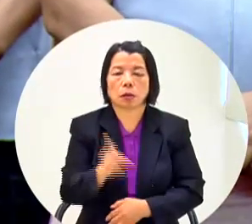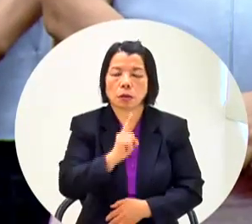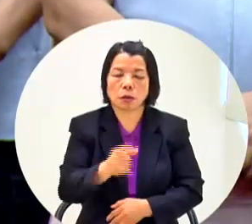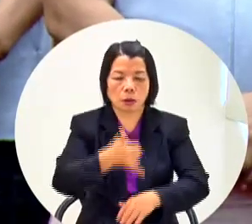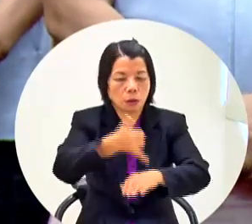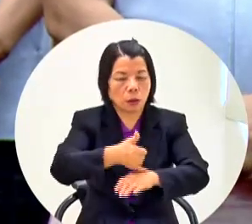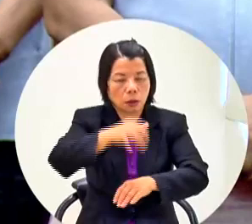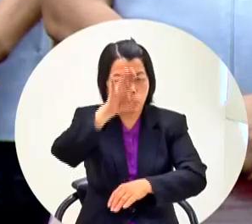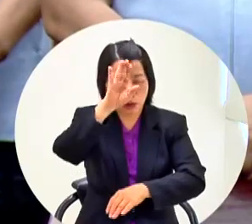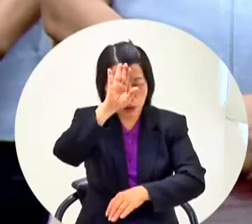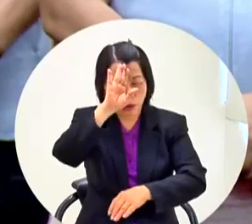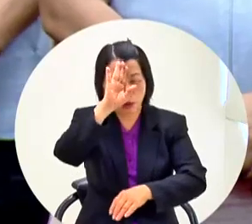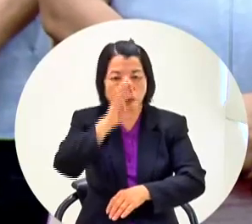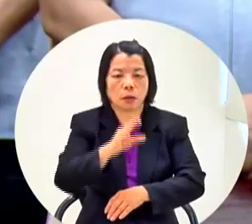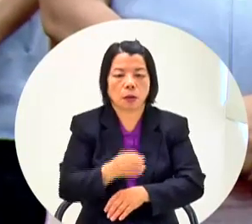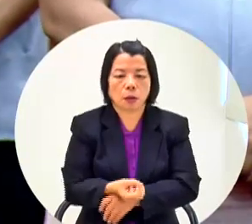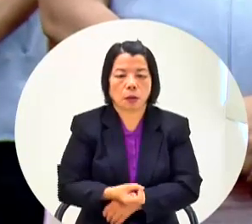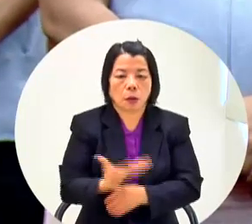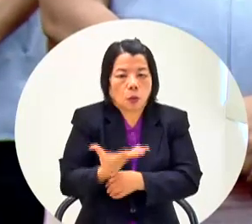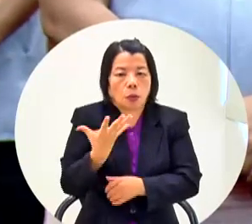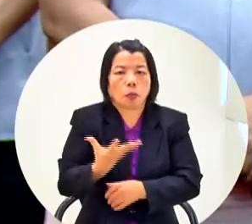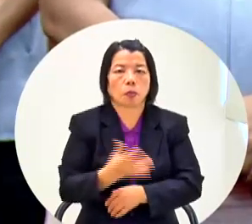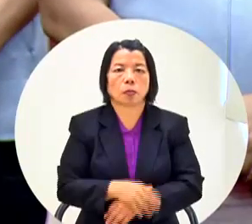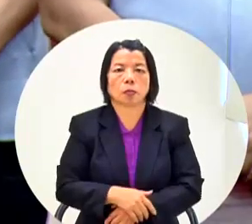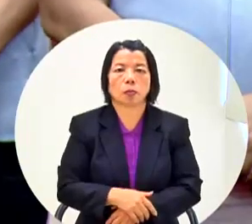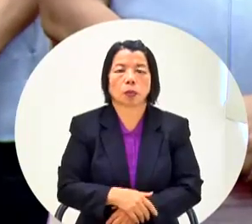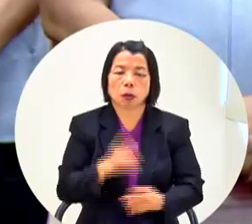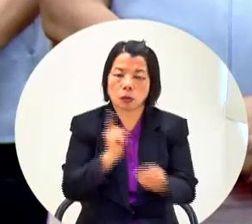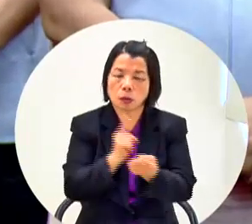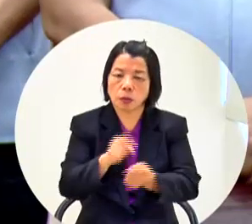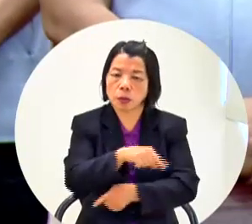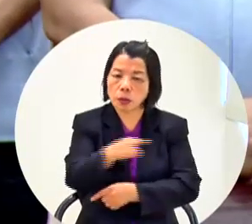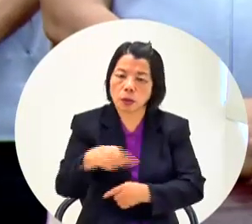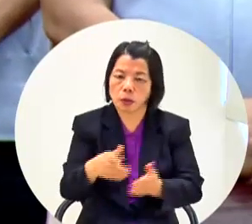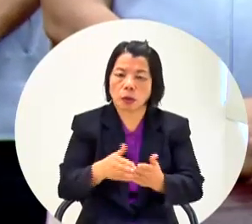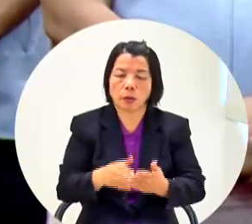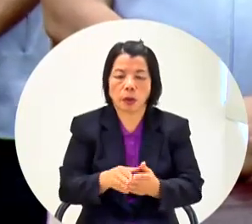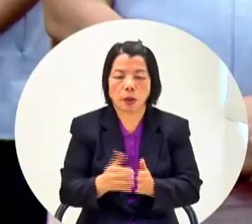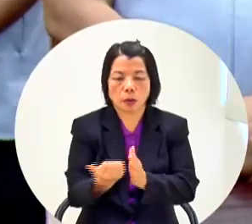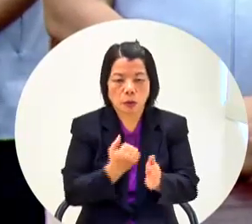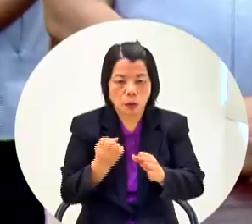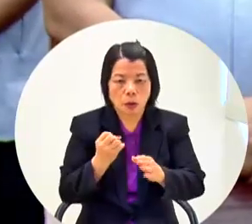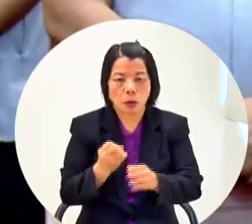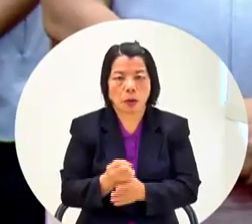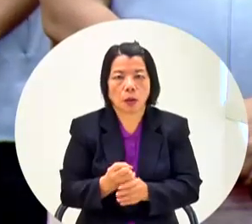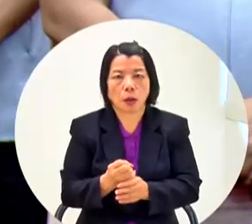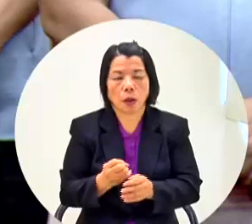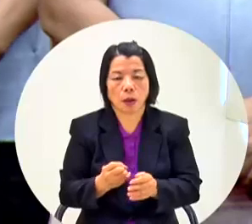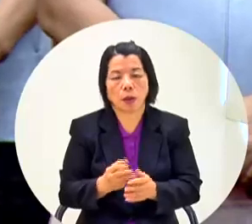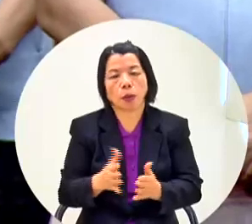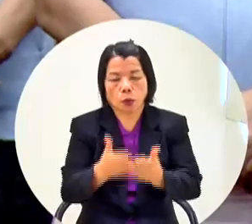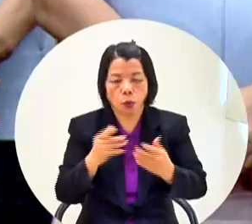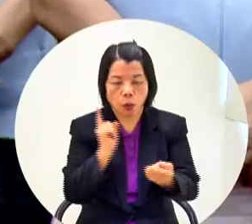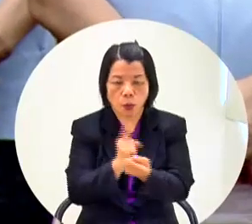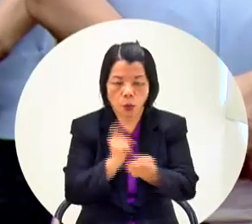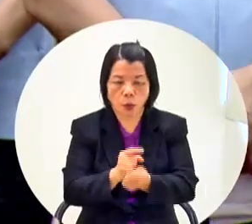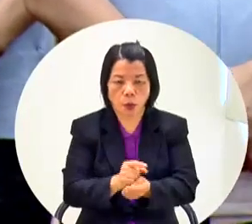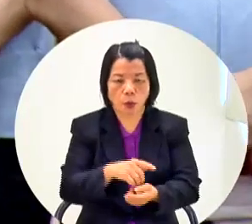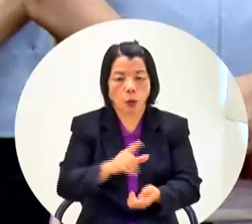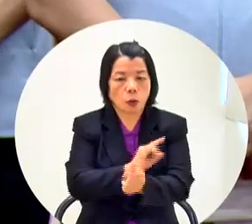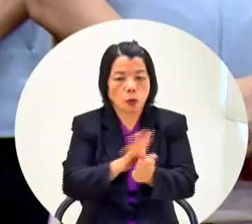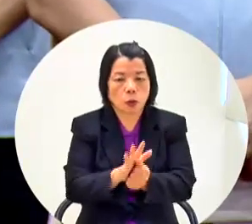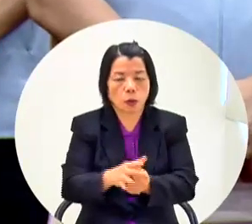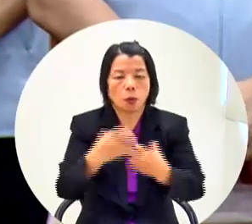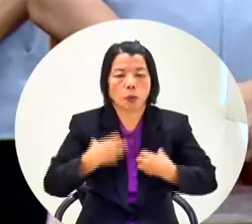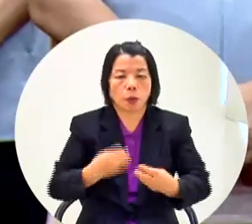热。当大家超前又超前部署了，部署什么？除了新冠肺炎以外，我们